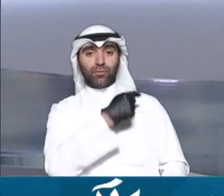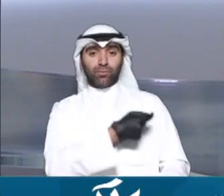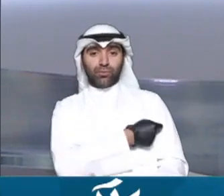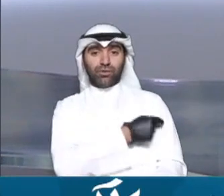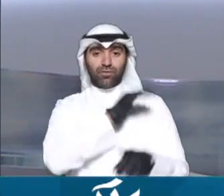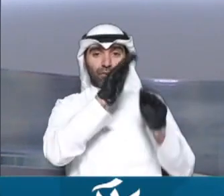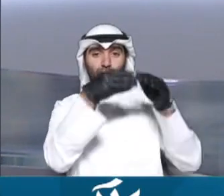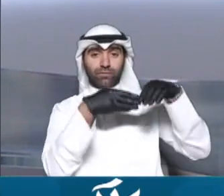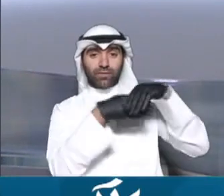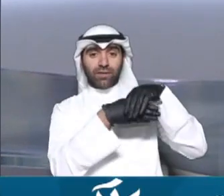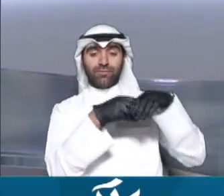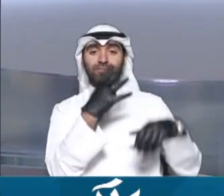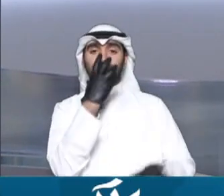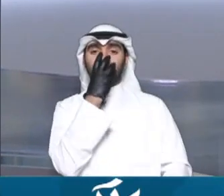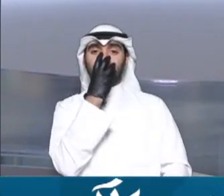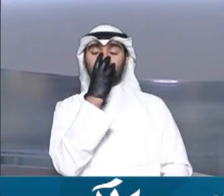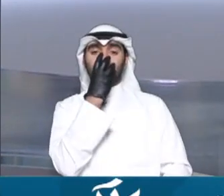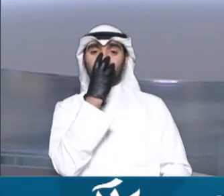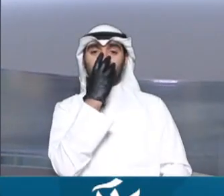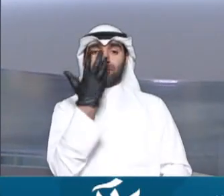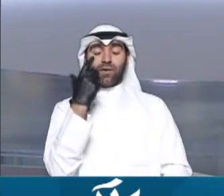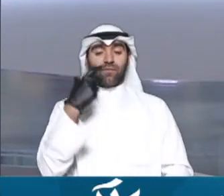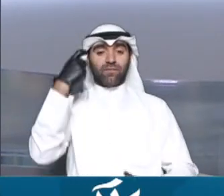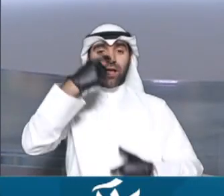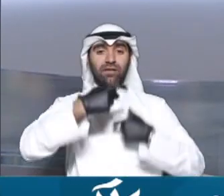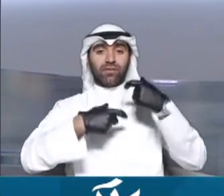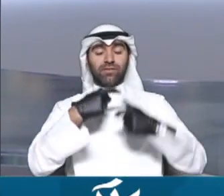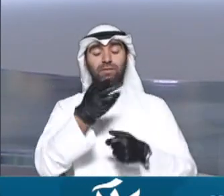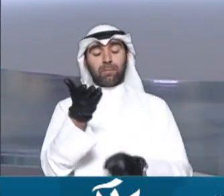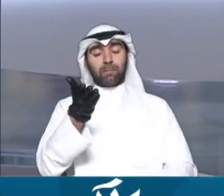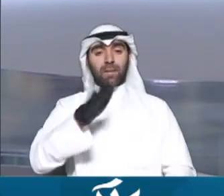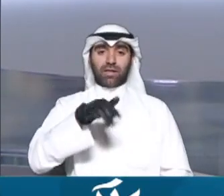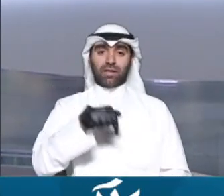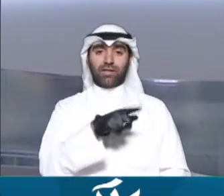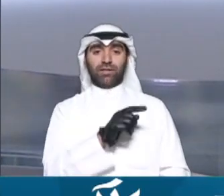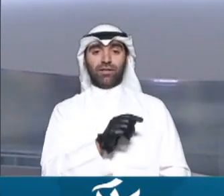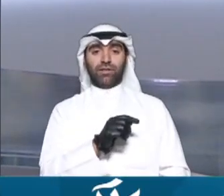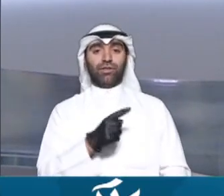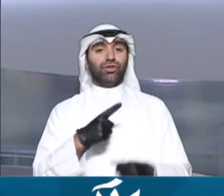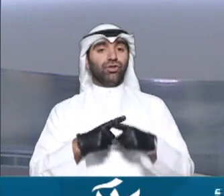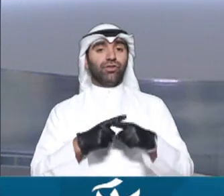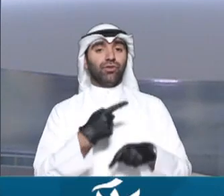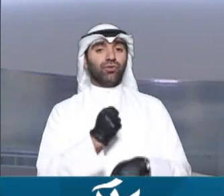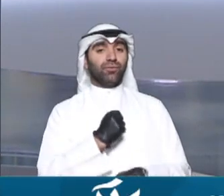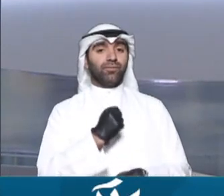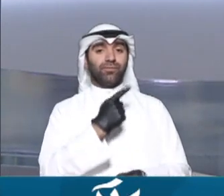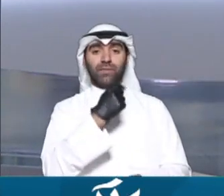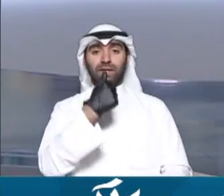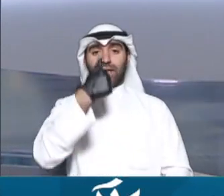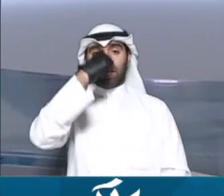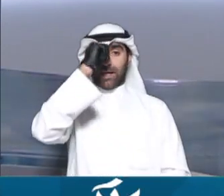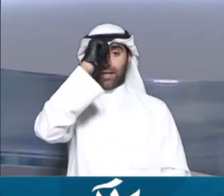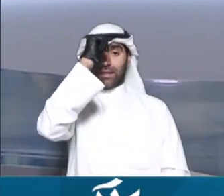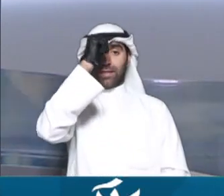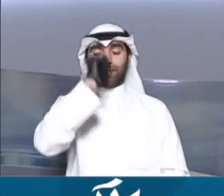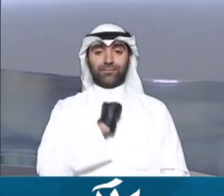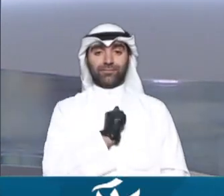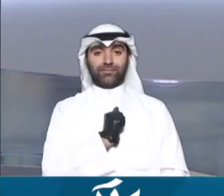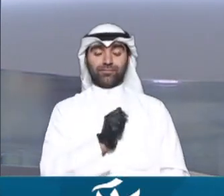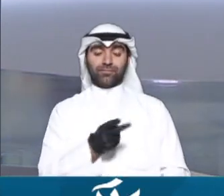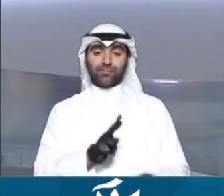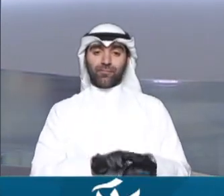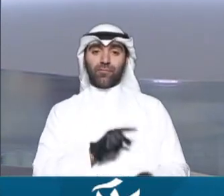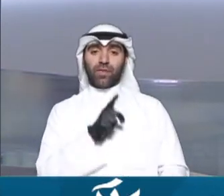أيضا في خبر آخر، سلمت وزارة الدفاع اللي تبذل جهود كبيرة لأجل هذا الوطن، سلمت